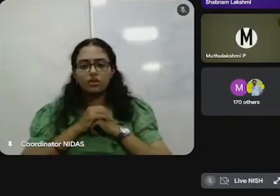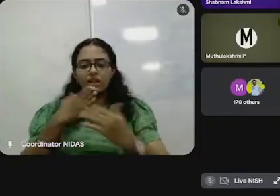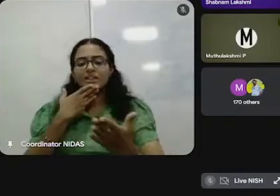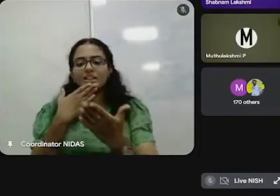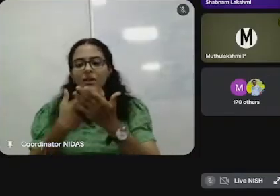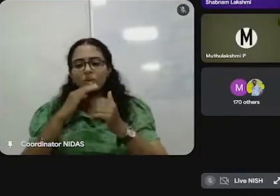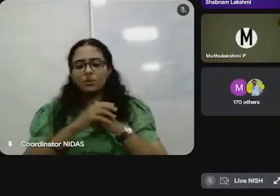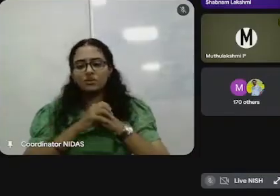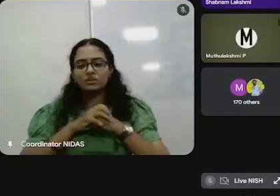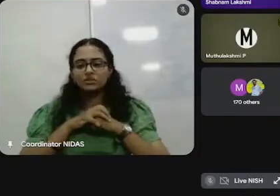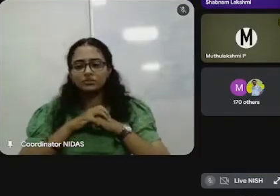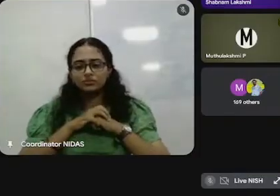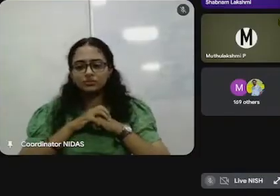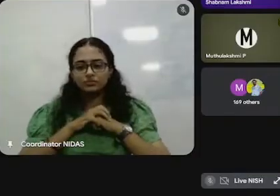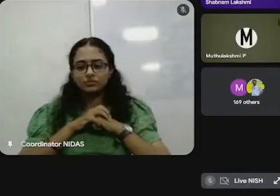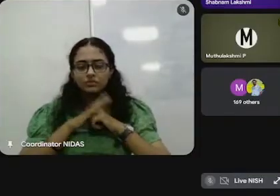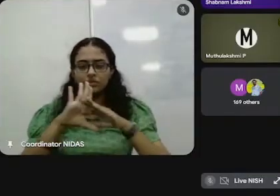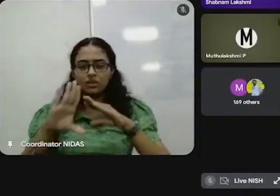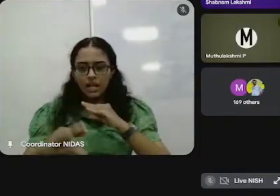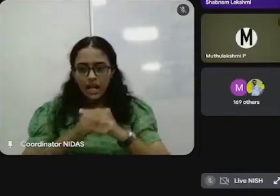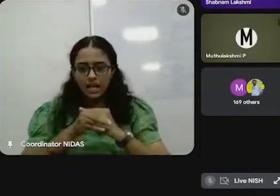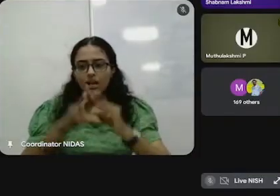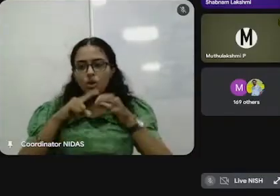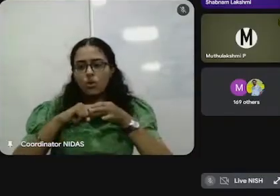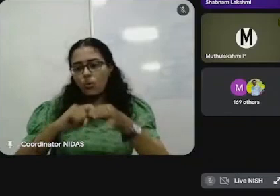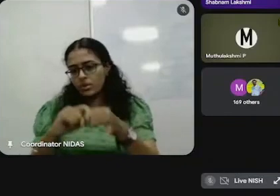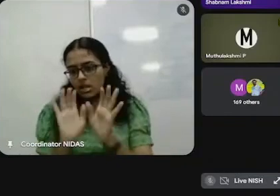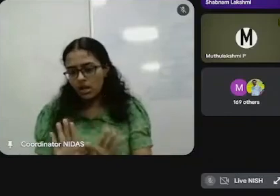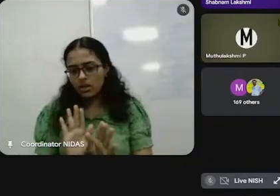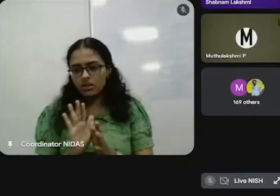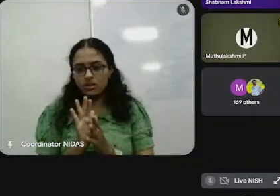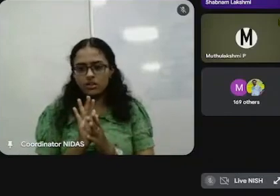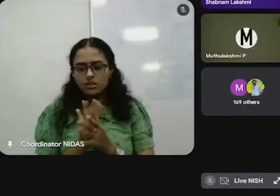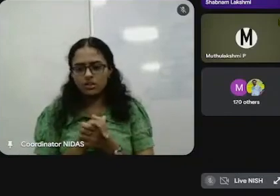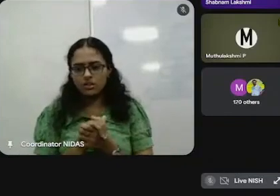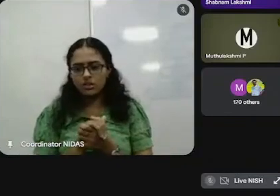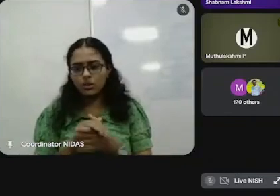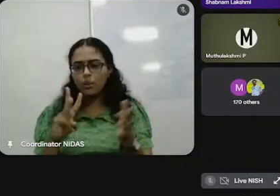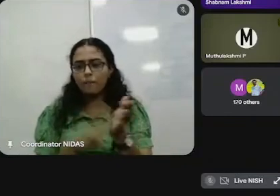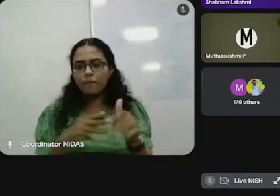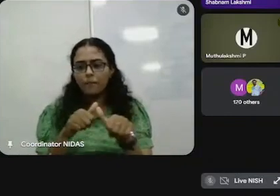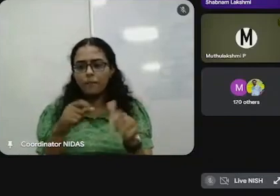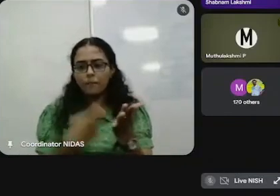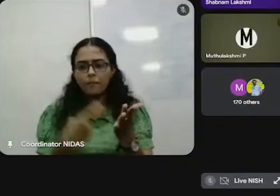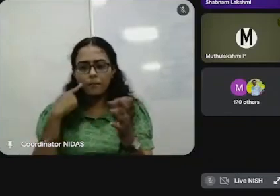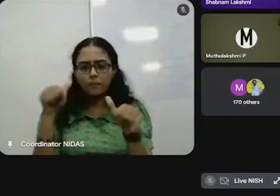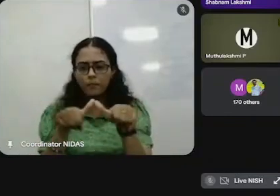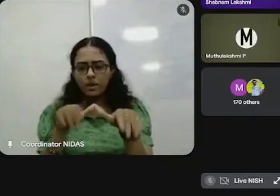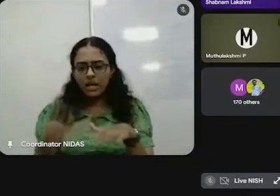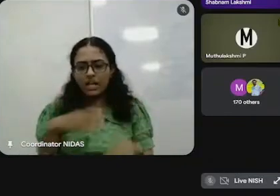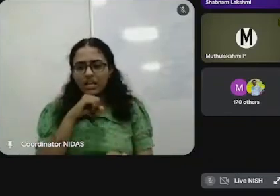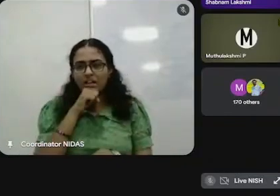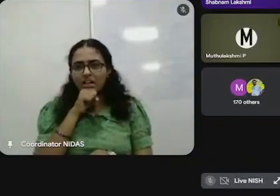താങ്ക് യു മാഡം. അതുപോലെ നമ്മുടെ ചാറ്റ് ബോക്സിൽ മറ്റൊരു ചോദ്യം വന്നത് ബിയാ മഹേഷ് മരിയാണ് ചോദിച്ചിട്ടുള്ളത്. തന്റെ ഗ്രാൻഡ്